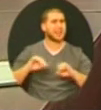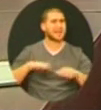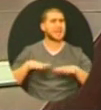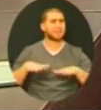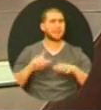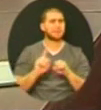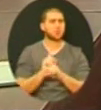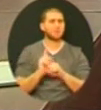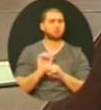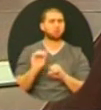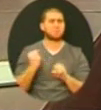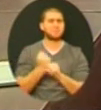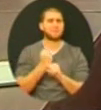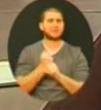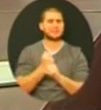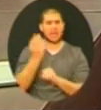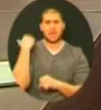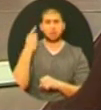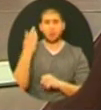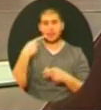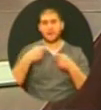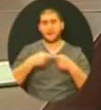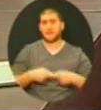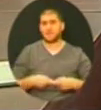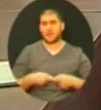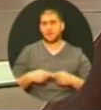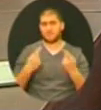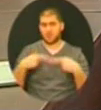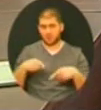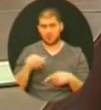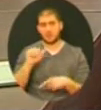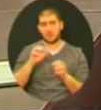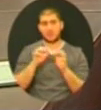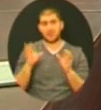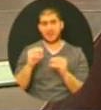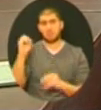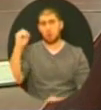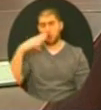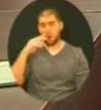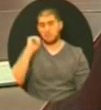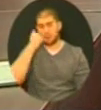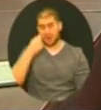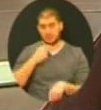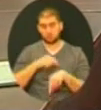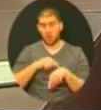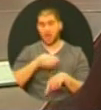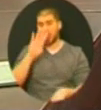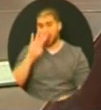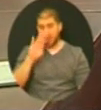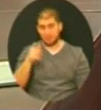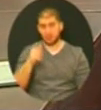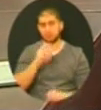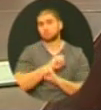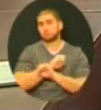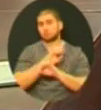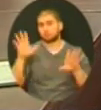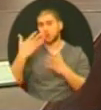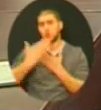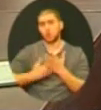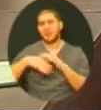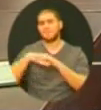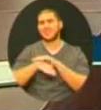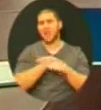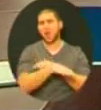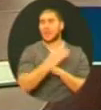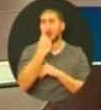בתקופת צוק איתן, בתקופה שבה הוא היה חבר בוועדה הזאת. אור, נתחיל איתך. צריך לומר, מחר בשעה 4 יותר לפרסום דוח המנהרות,